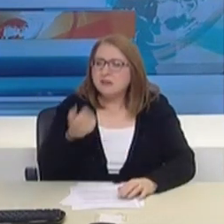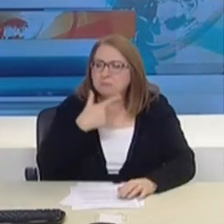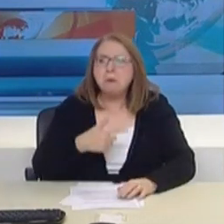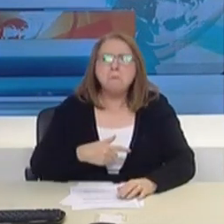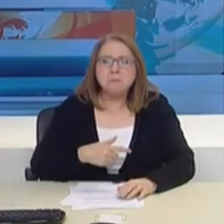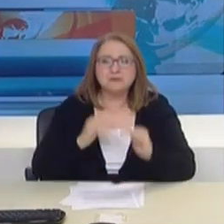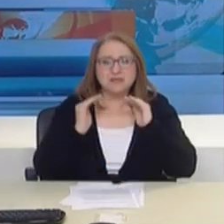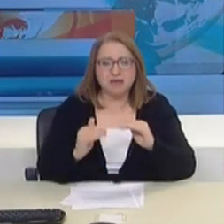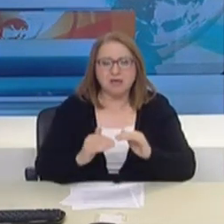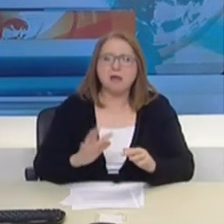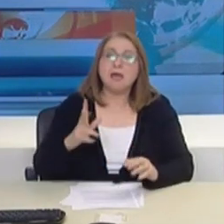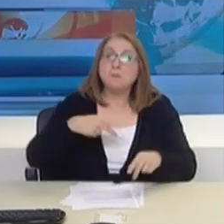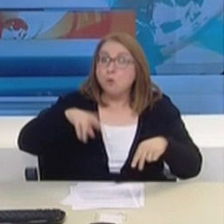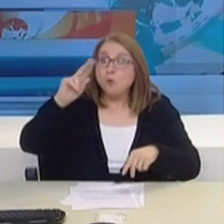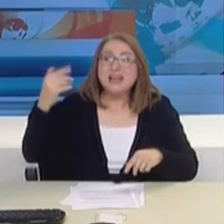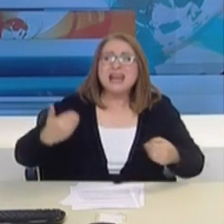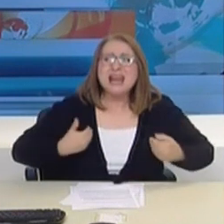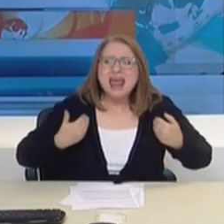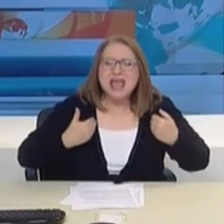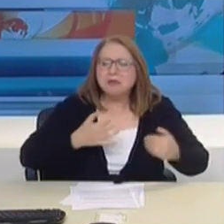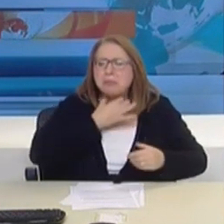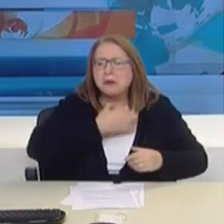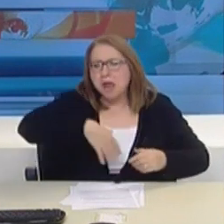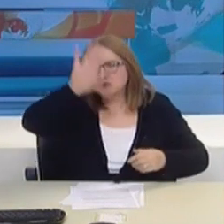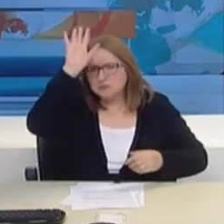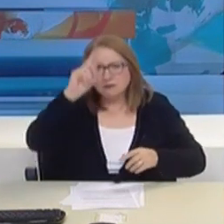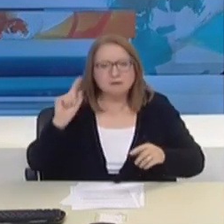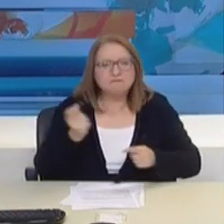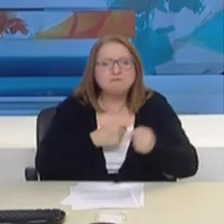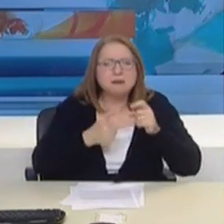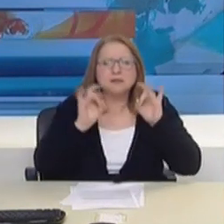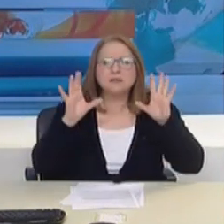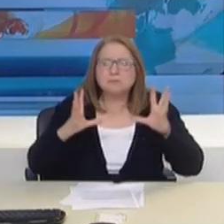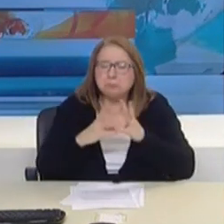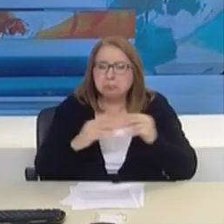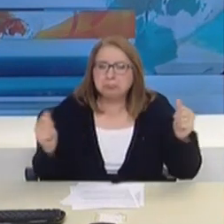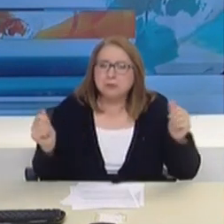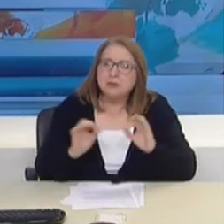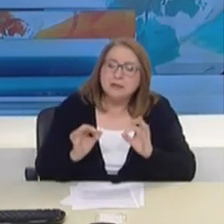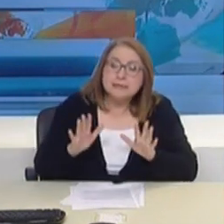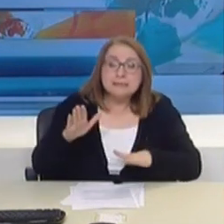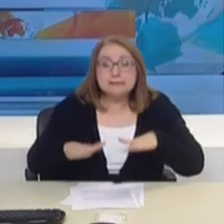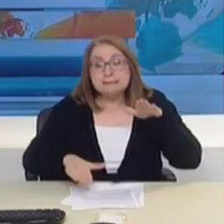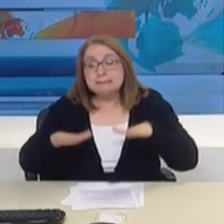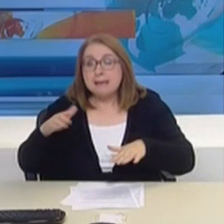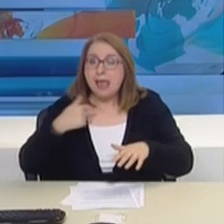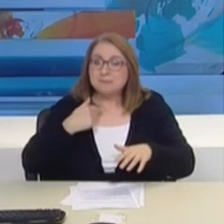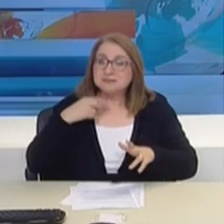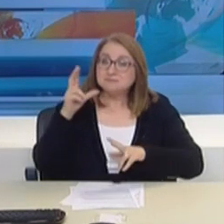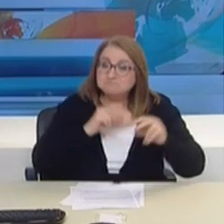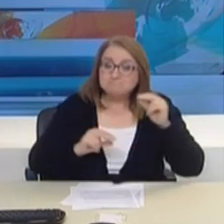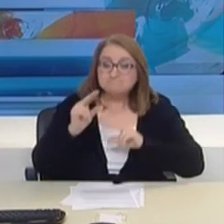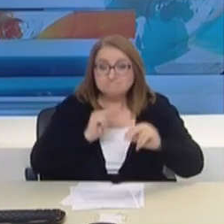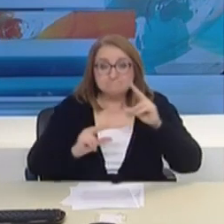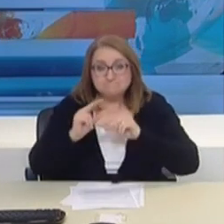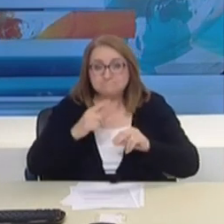νέους. Έχει συσταθεί γι' αυτό ειδική επιτροπή εμπειρογνωμόνων η οποία συζήτησε το θέμα της θεραπείας υπό